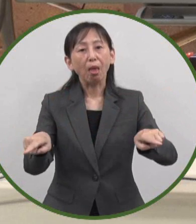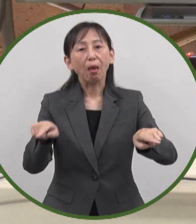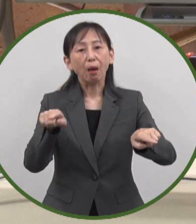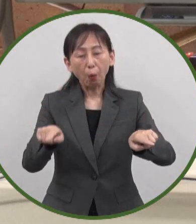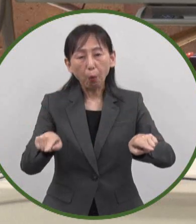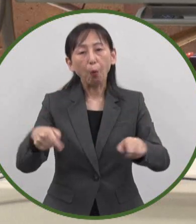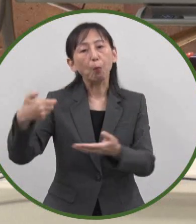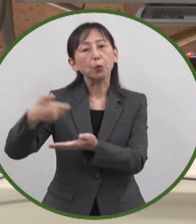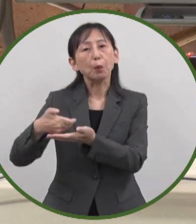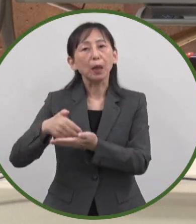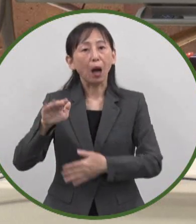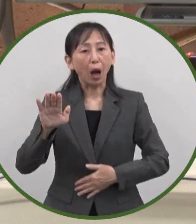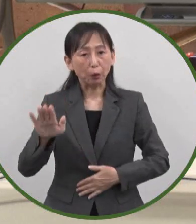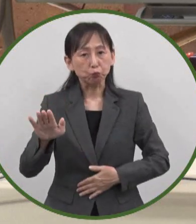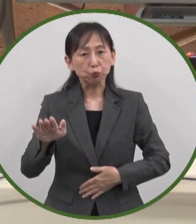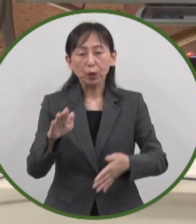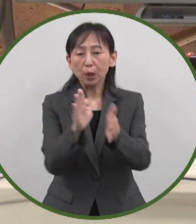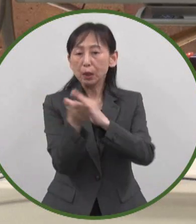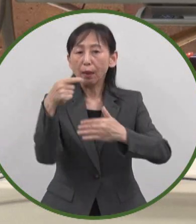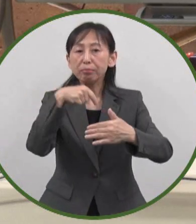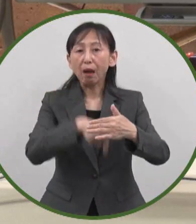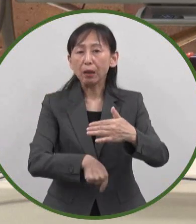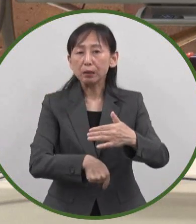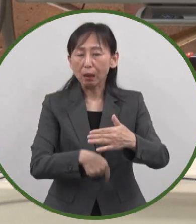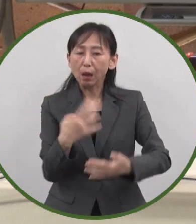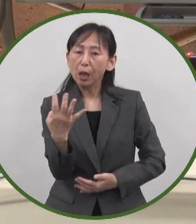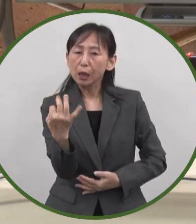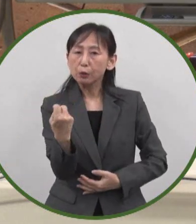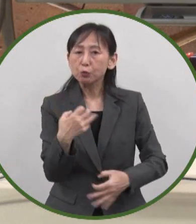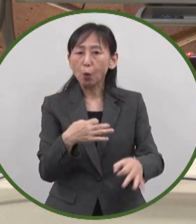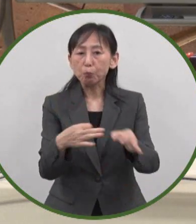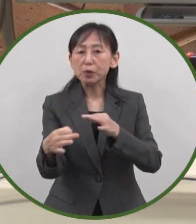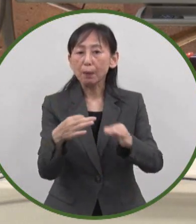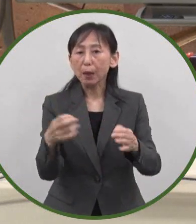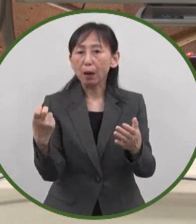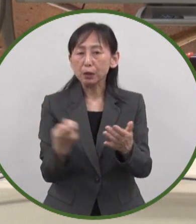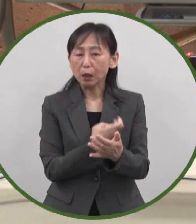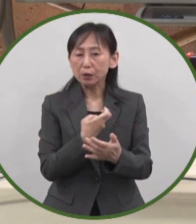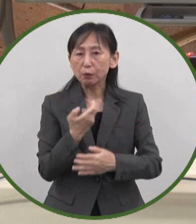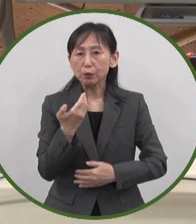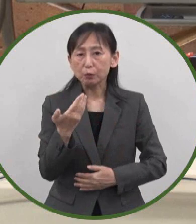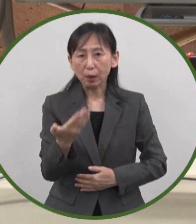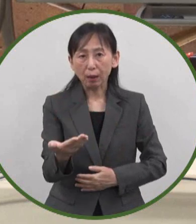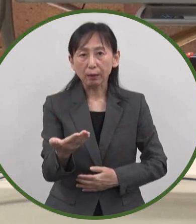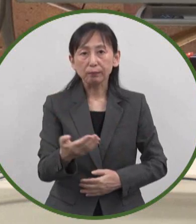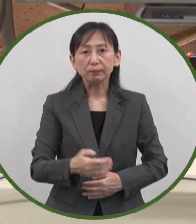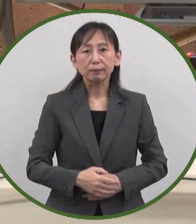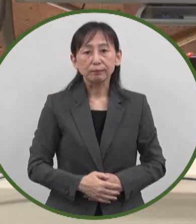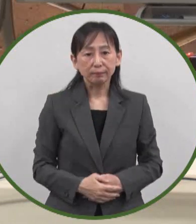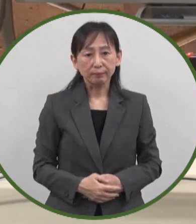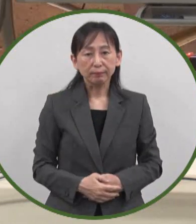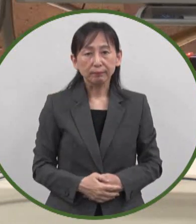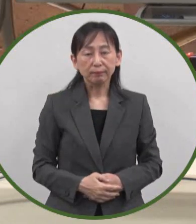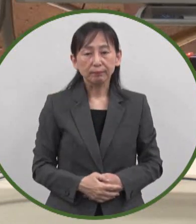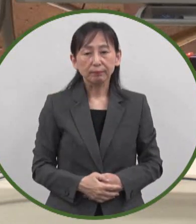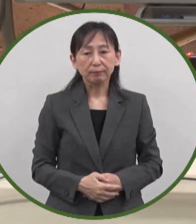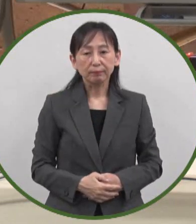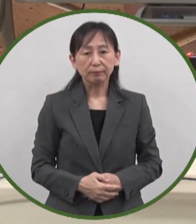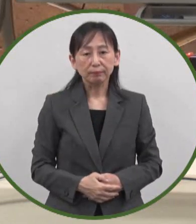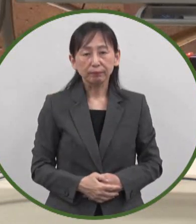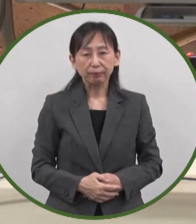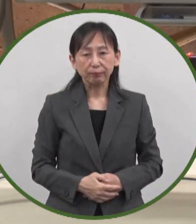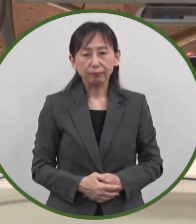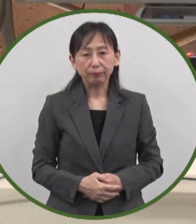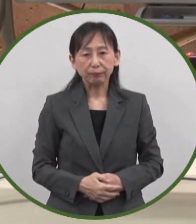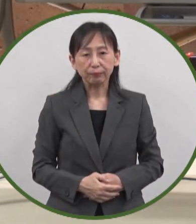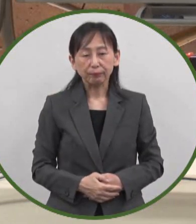求めていますが、県内ではどれぐらいの店舗がそれに違反していると把握しているかどうか、でまた